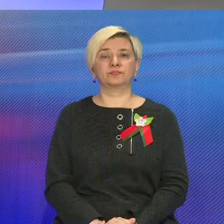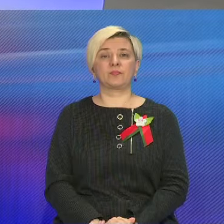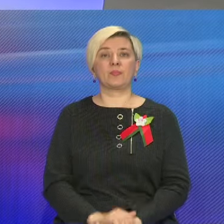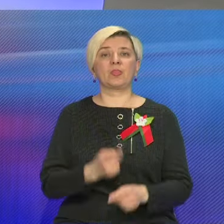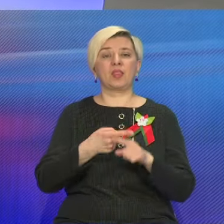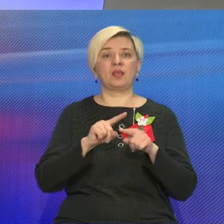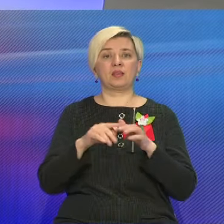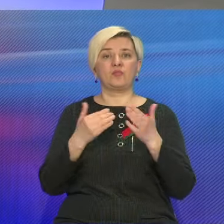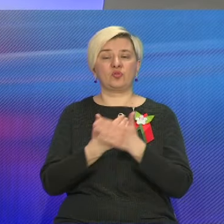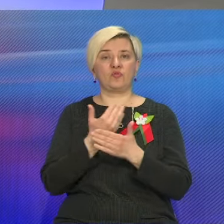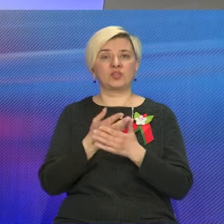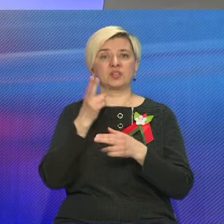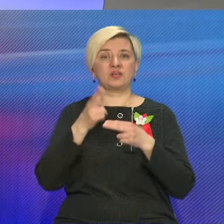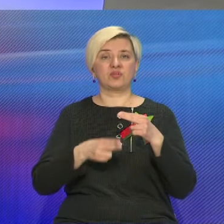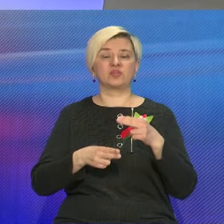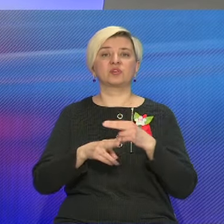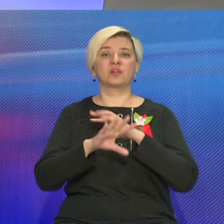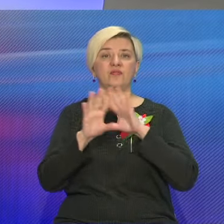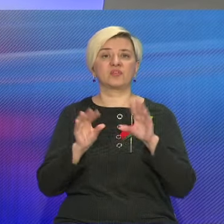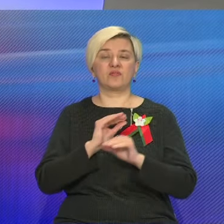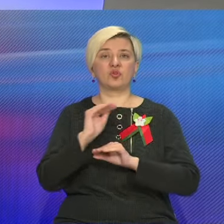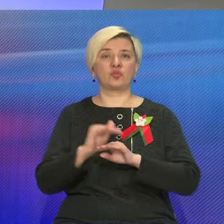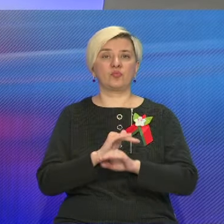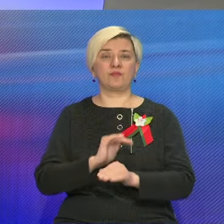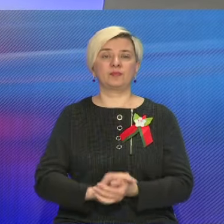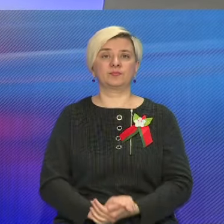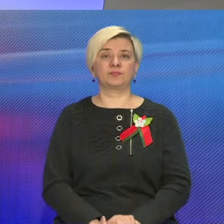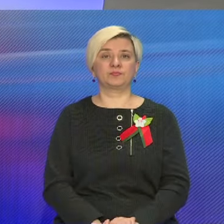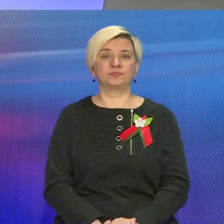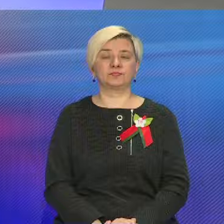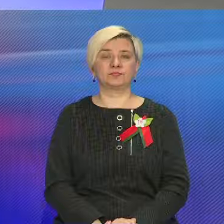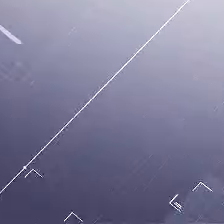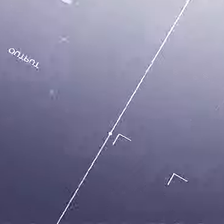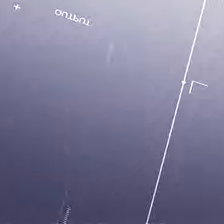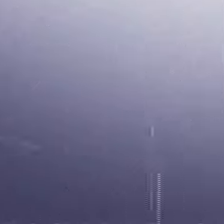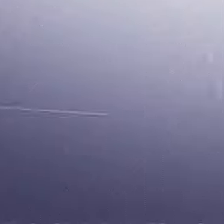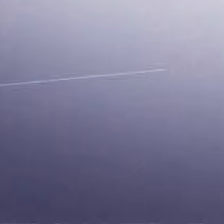На этом выпуск завершены. Я развитываюся с вами. Всего доброго.